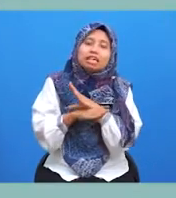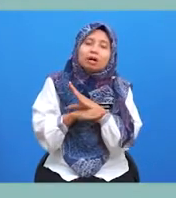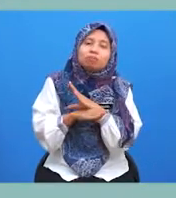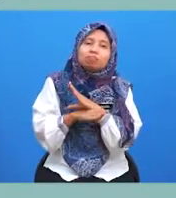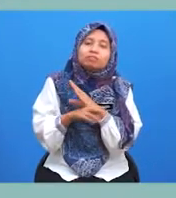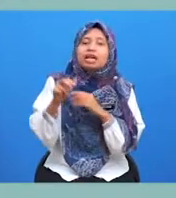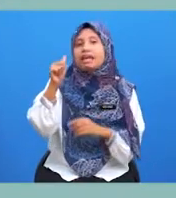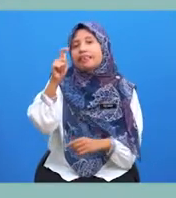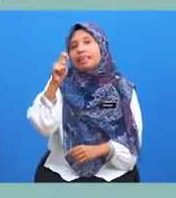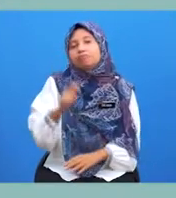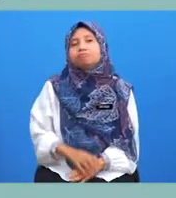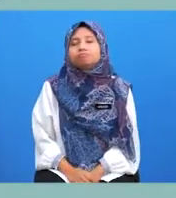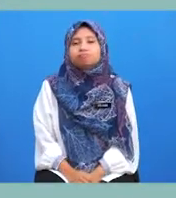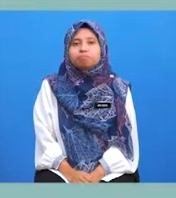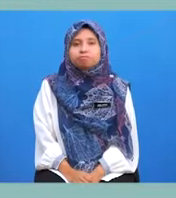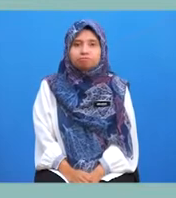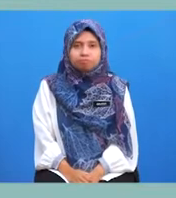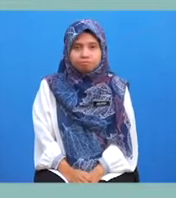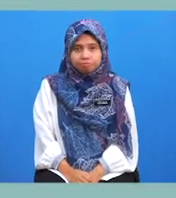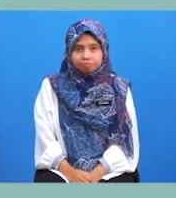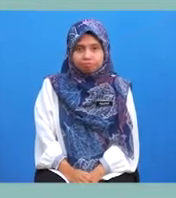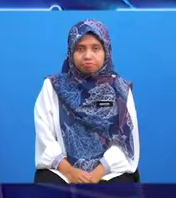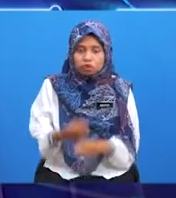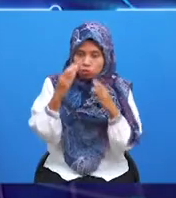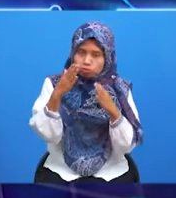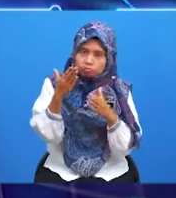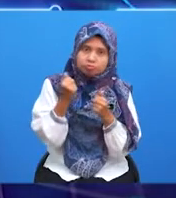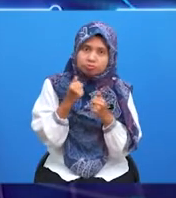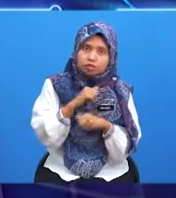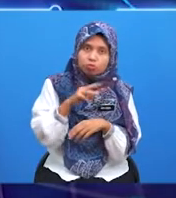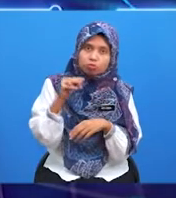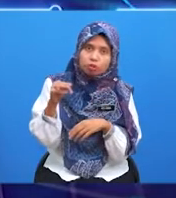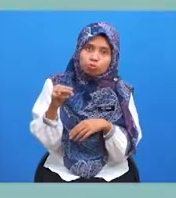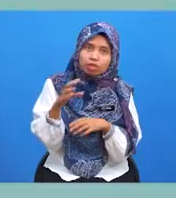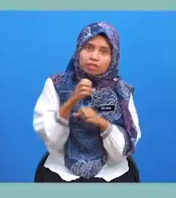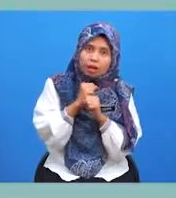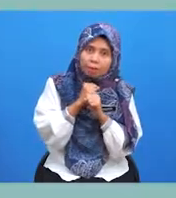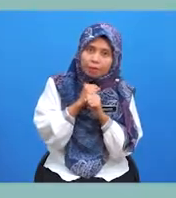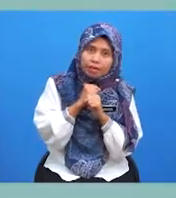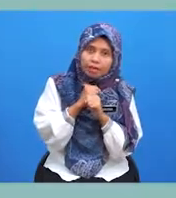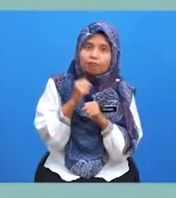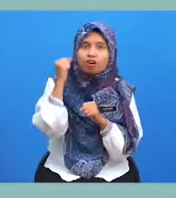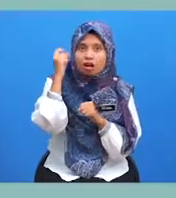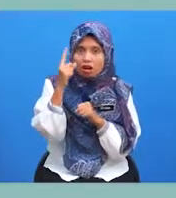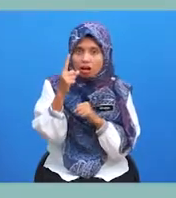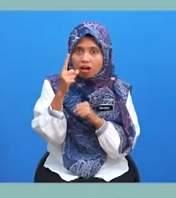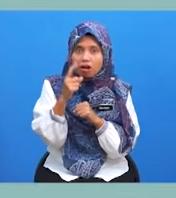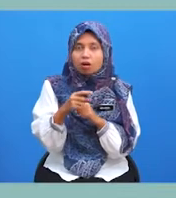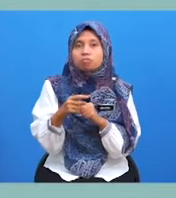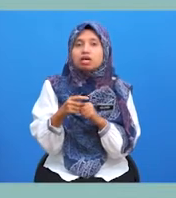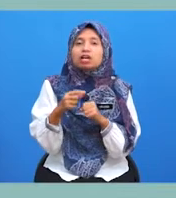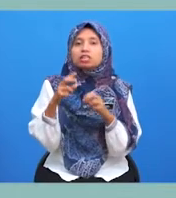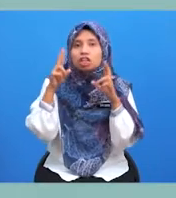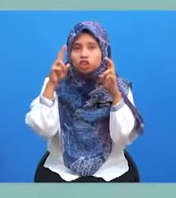dalam rantau ini. Cikgu harap murid-murid dapat memahami